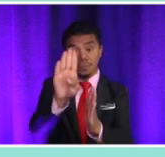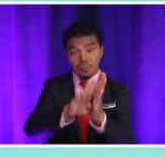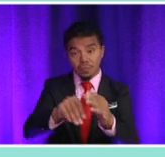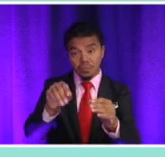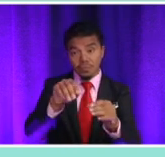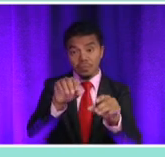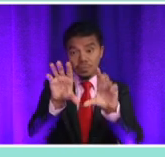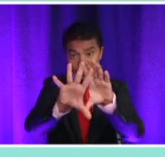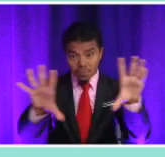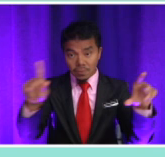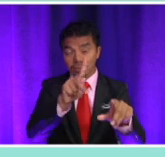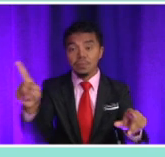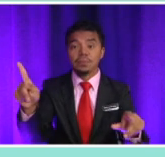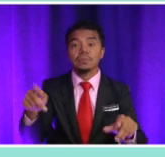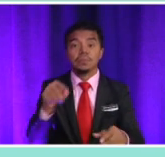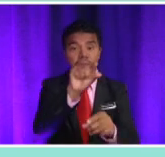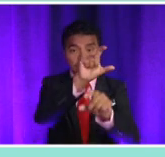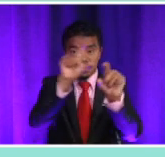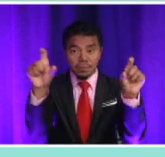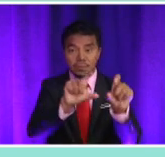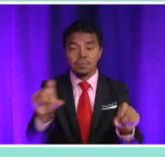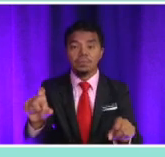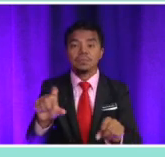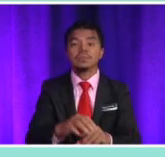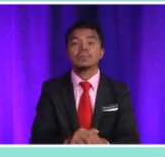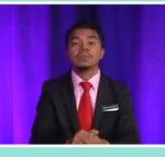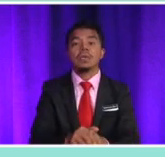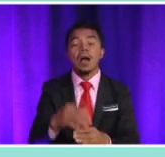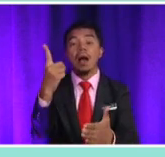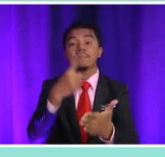ciri Usahawan yang ada pada